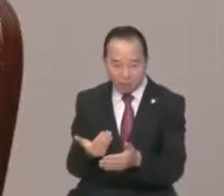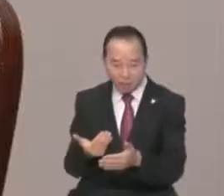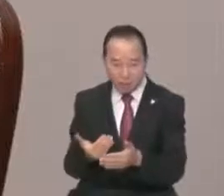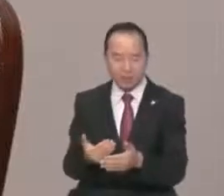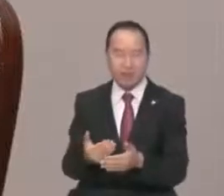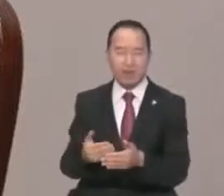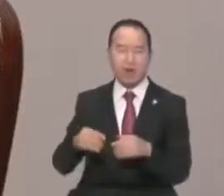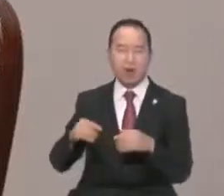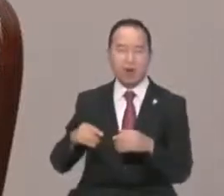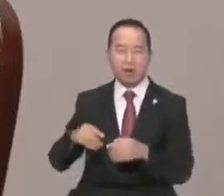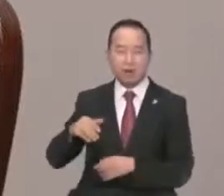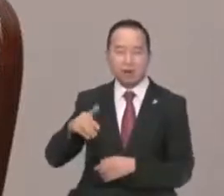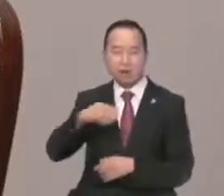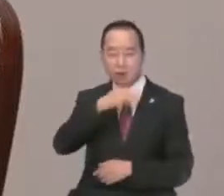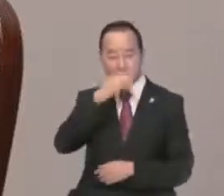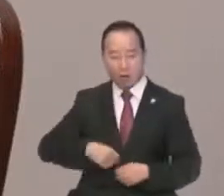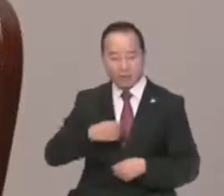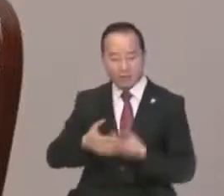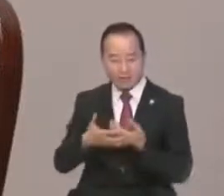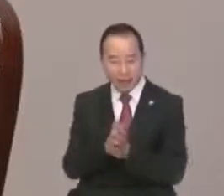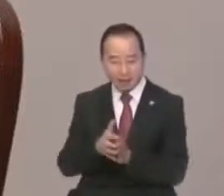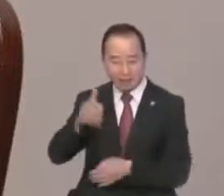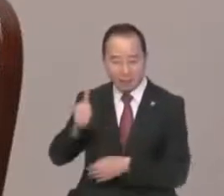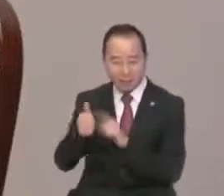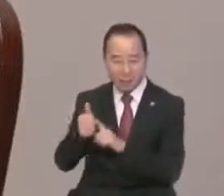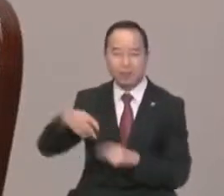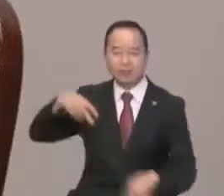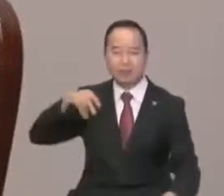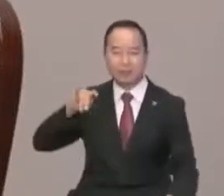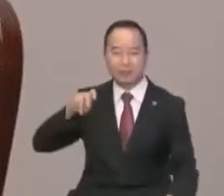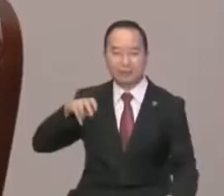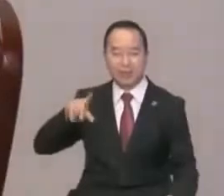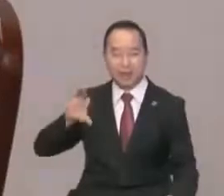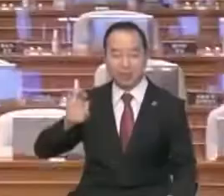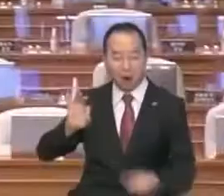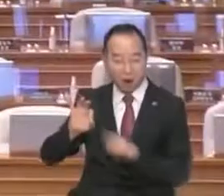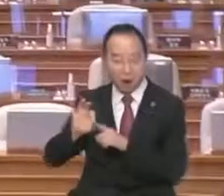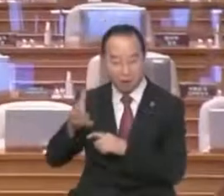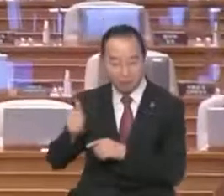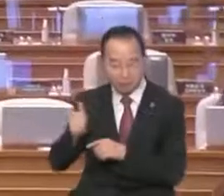정의당 심상정 의원 나오셔서 발언해 주시기 바랍니다.